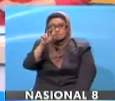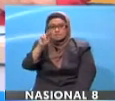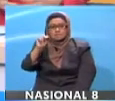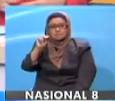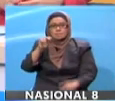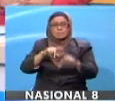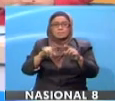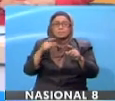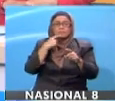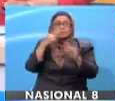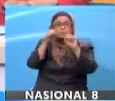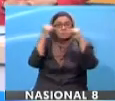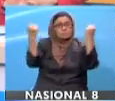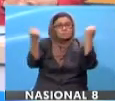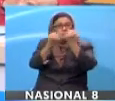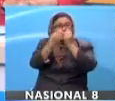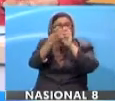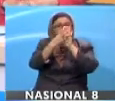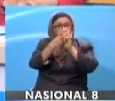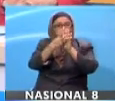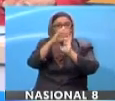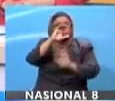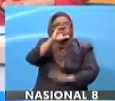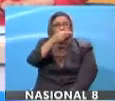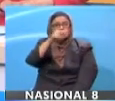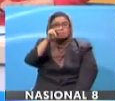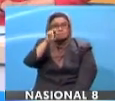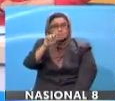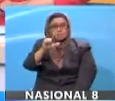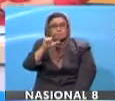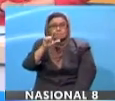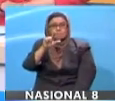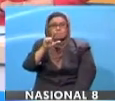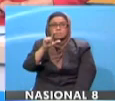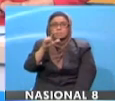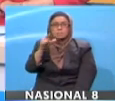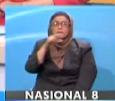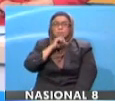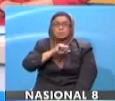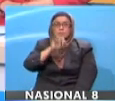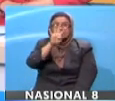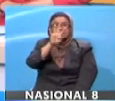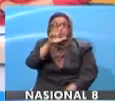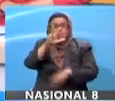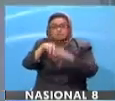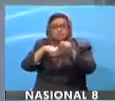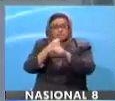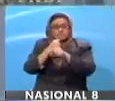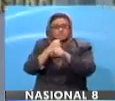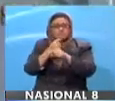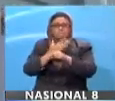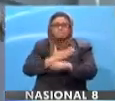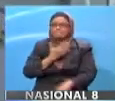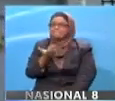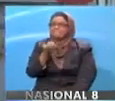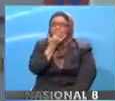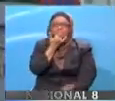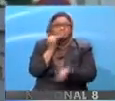Alwi, syarikat yang diwakili pengarah Chong Yong Sun, 43 tahun, mengaku tidak bersalah.